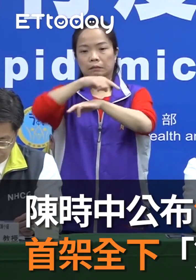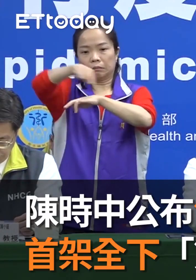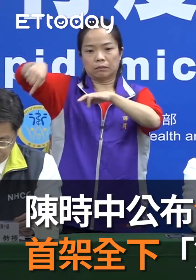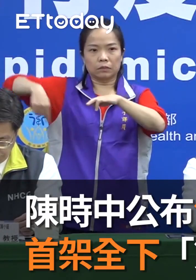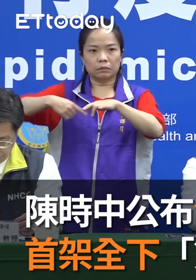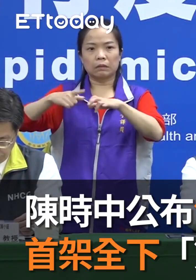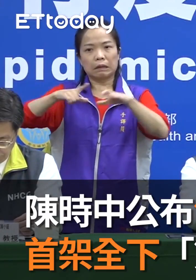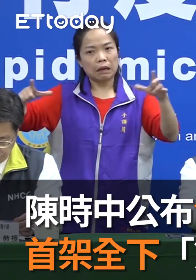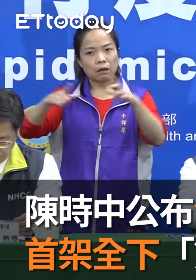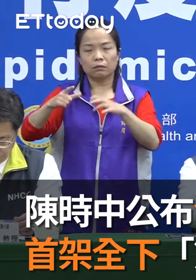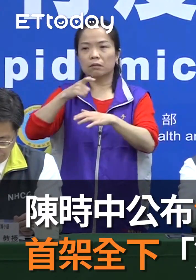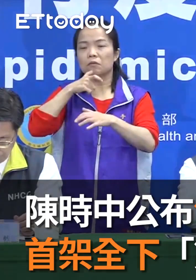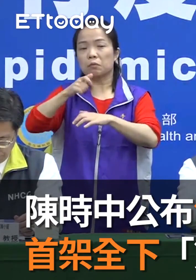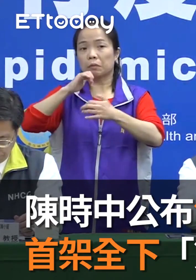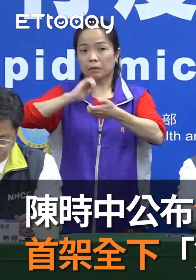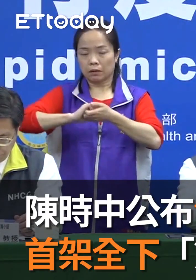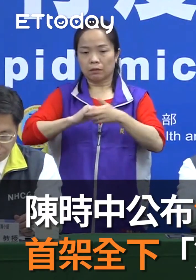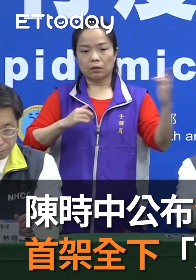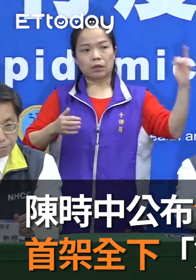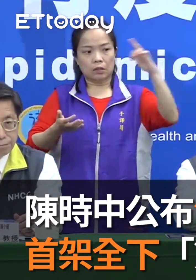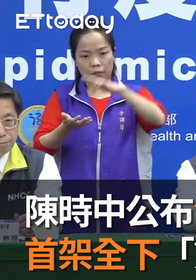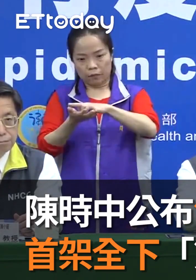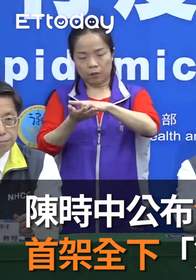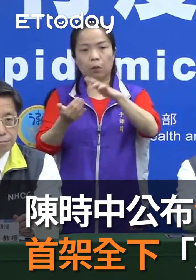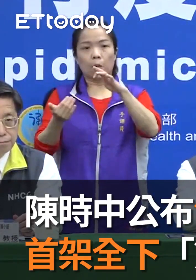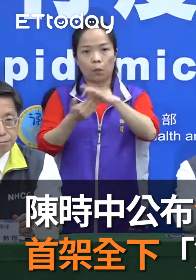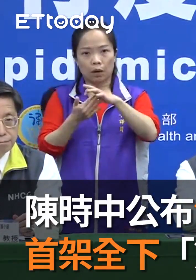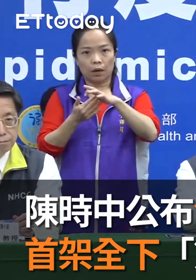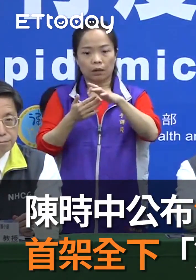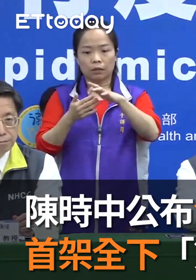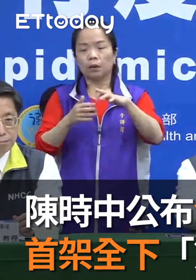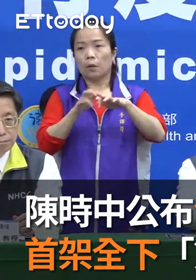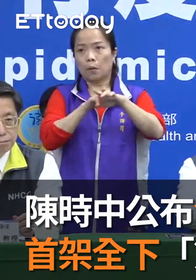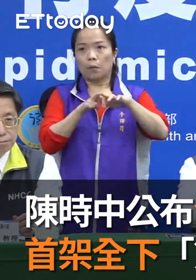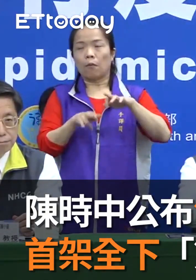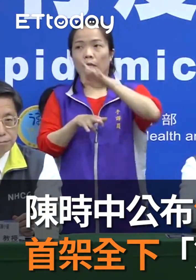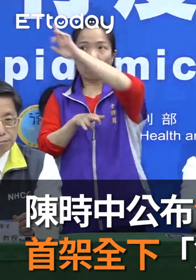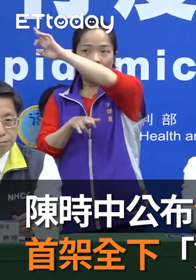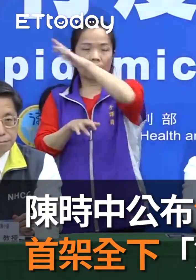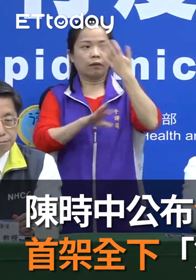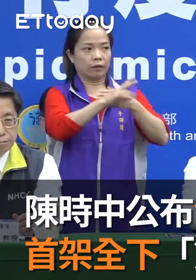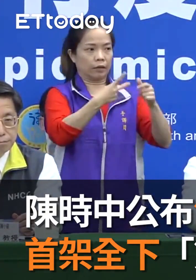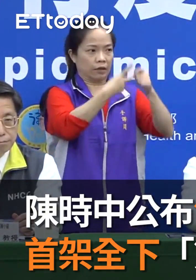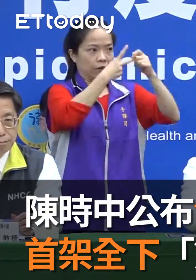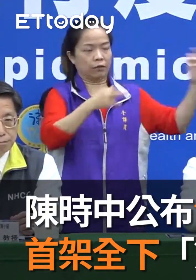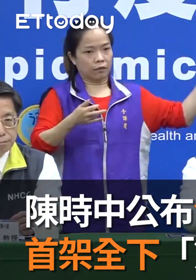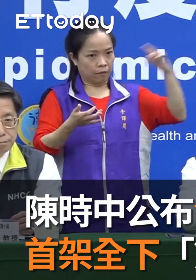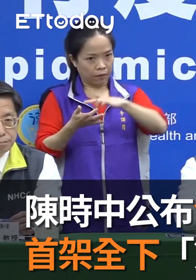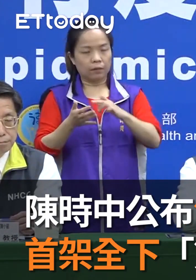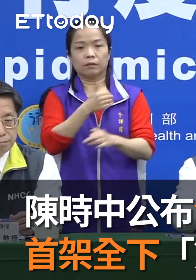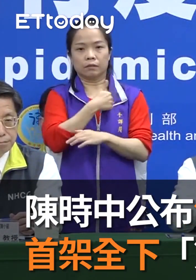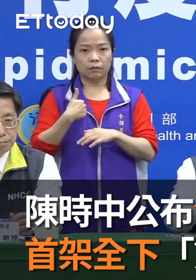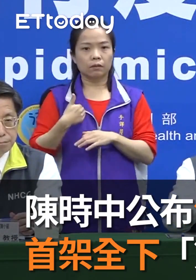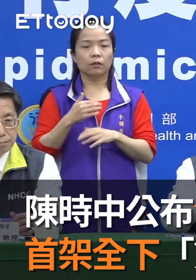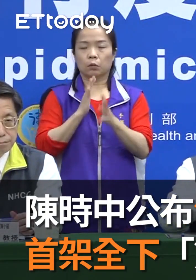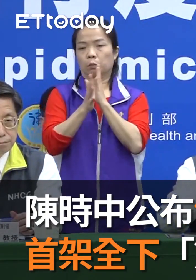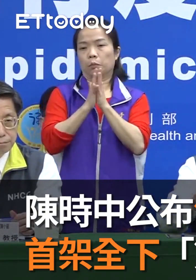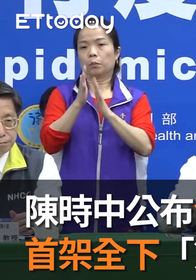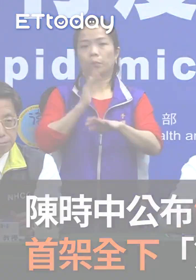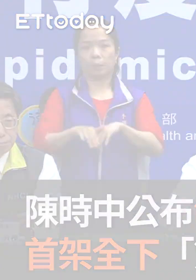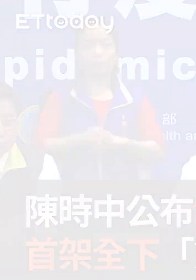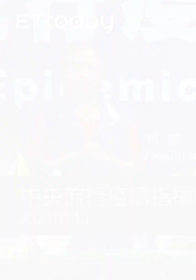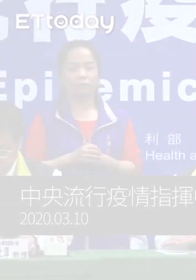范围，好，所以一定是一架飞机弄下来，飞机走了，另外一台才会进来，好，所以我们会做适当的安